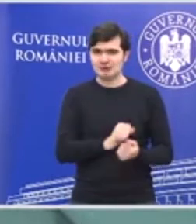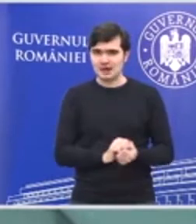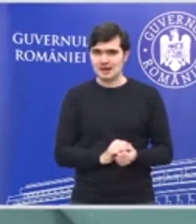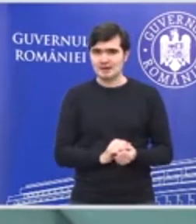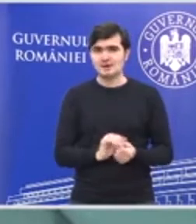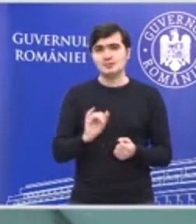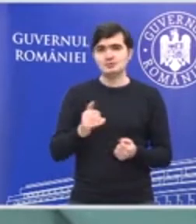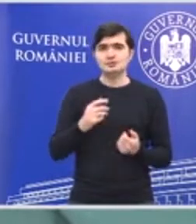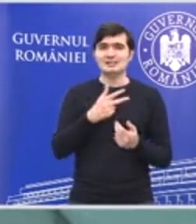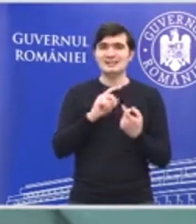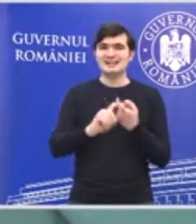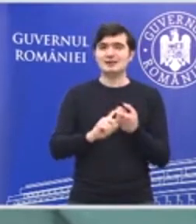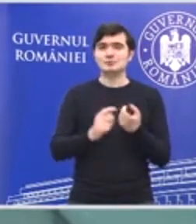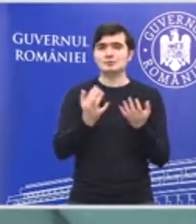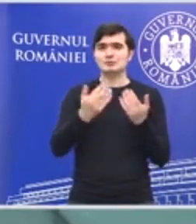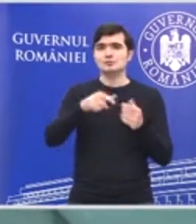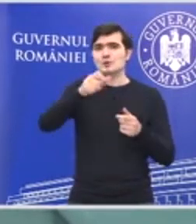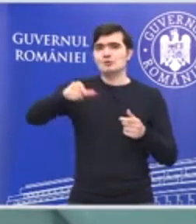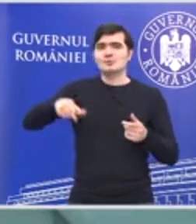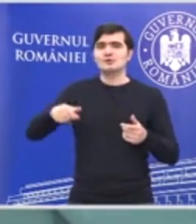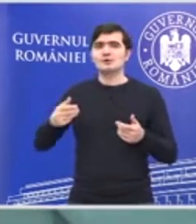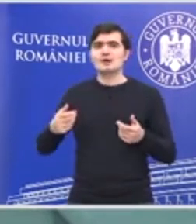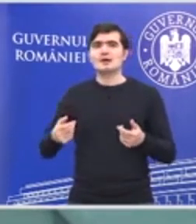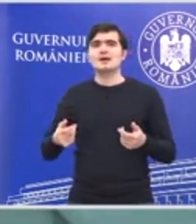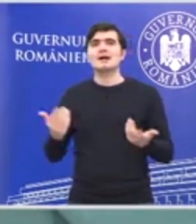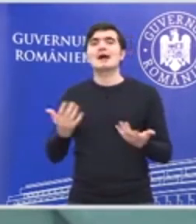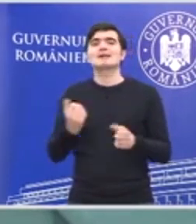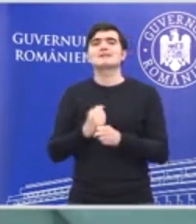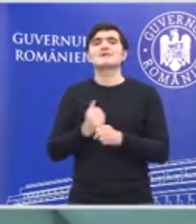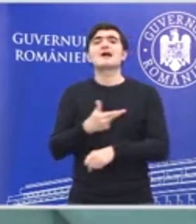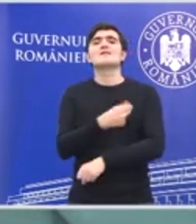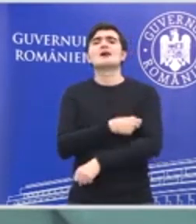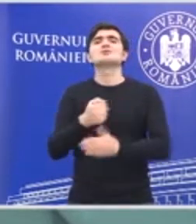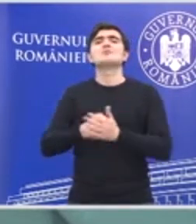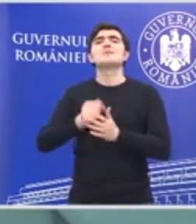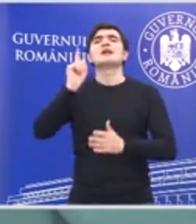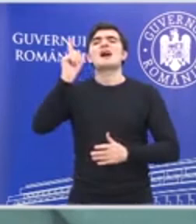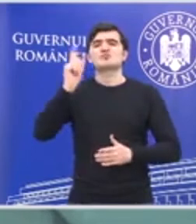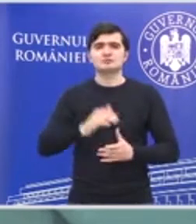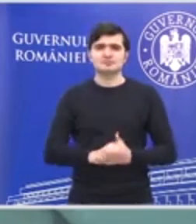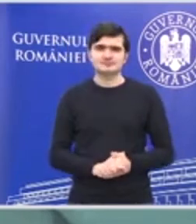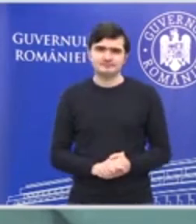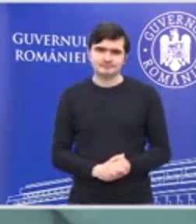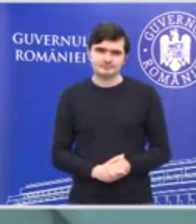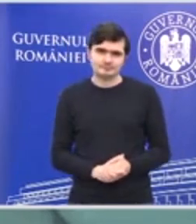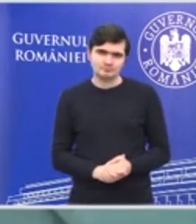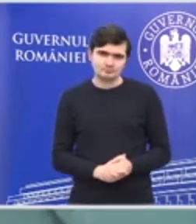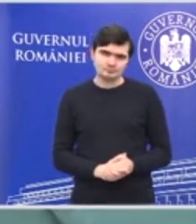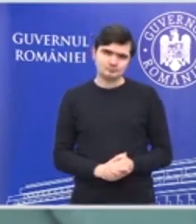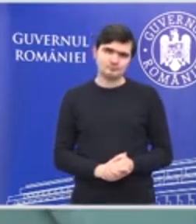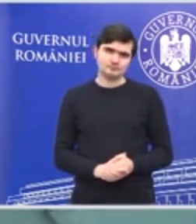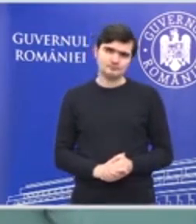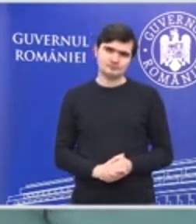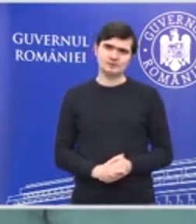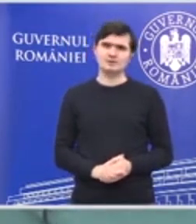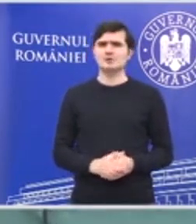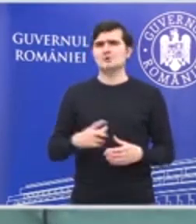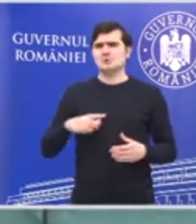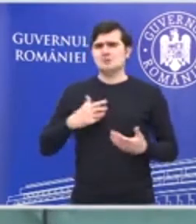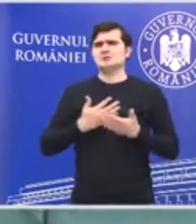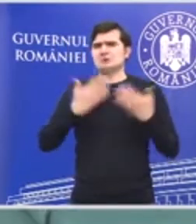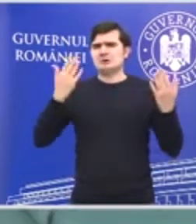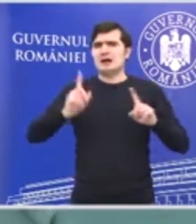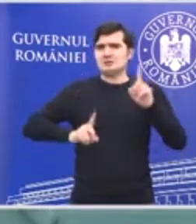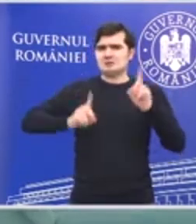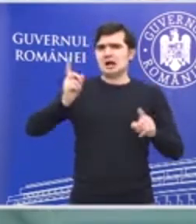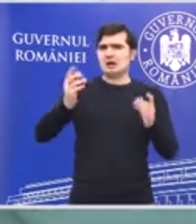a numărului de persoane imunizate până la acea dată? Este evident că cu cât va fi un număr mai mare de